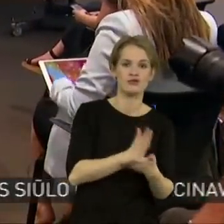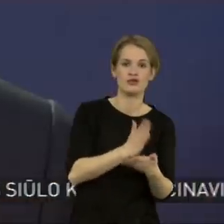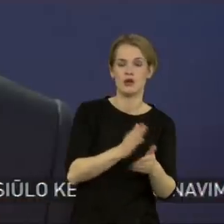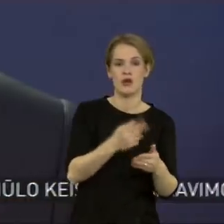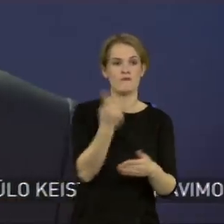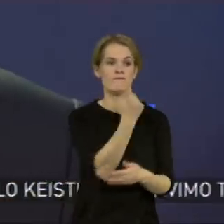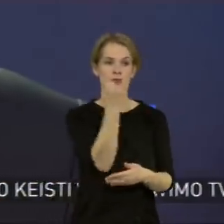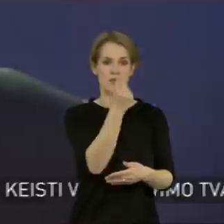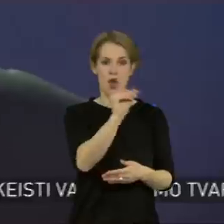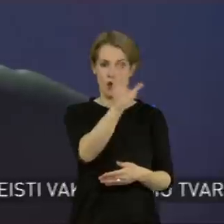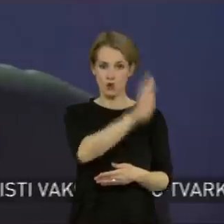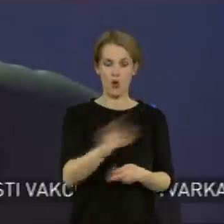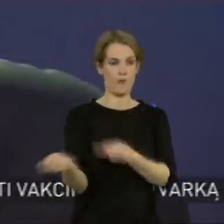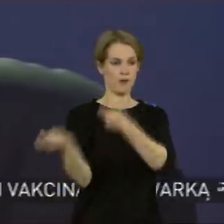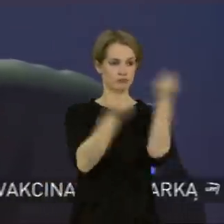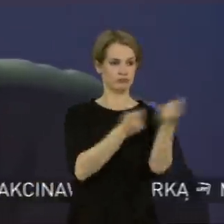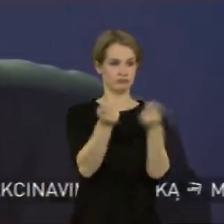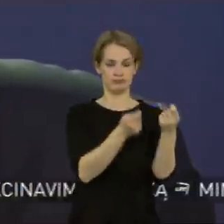išraišką.